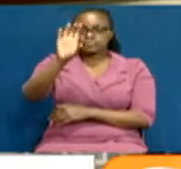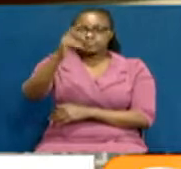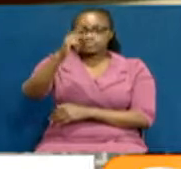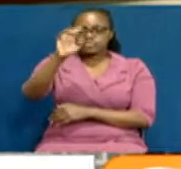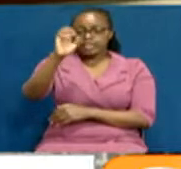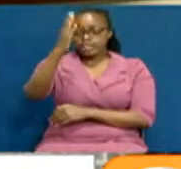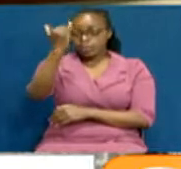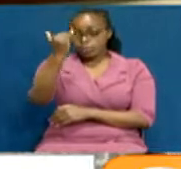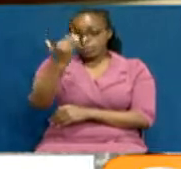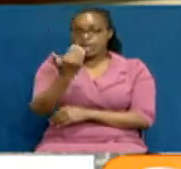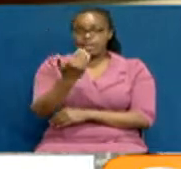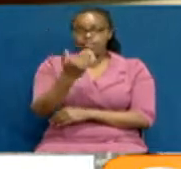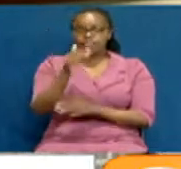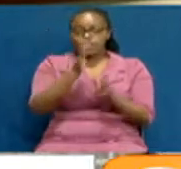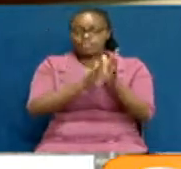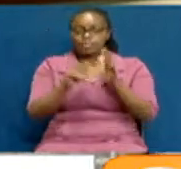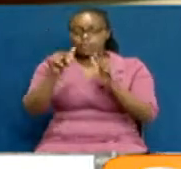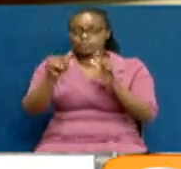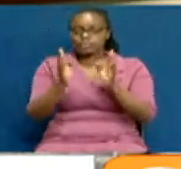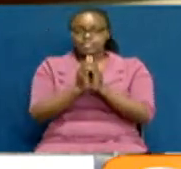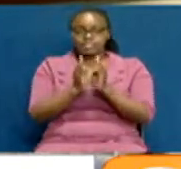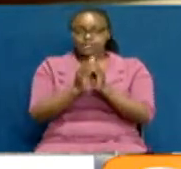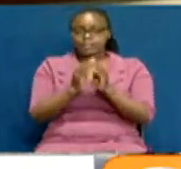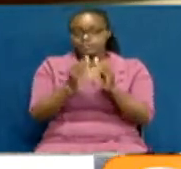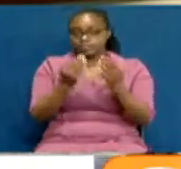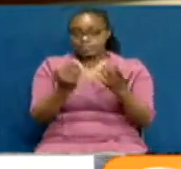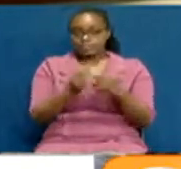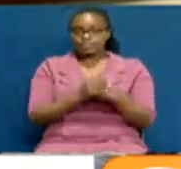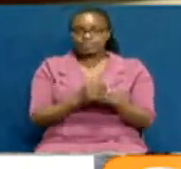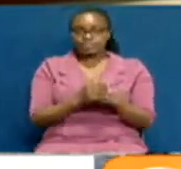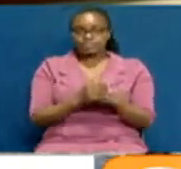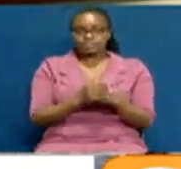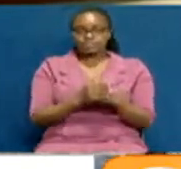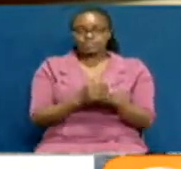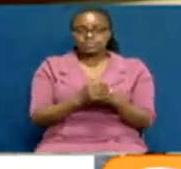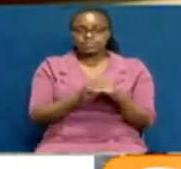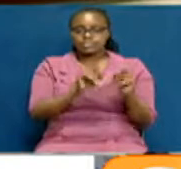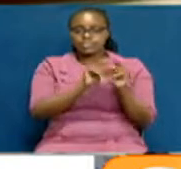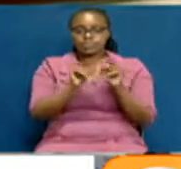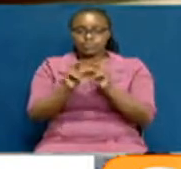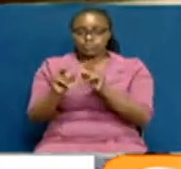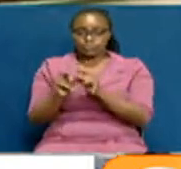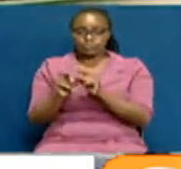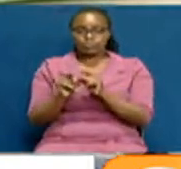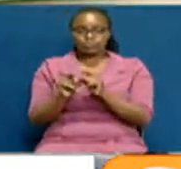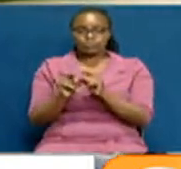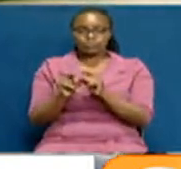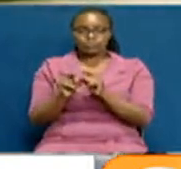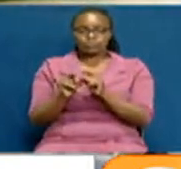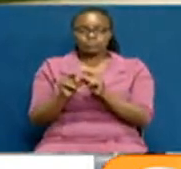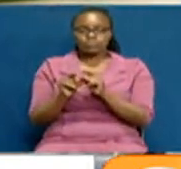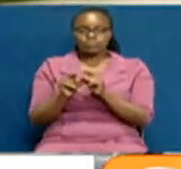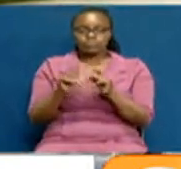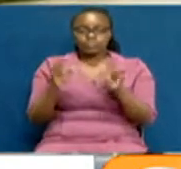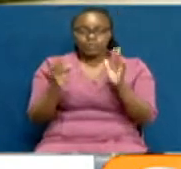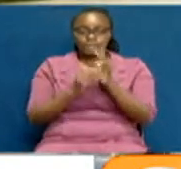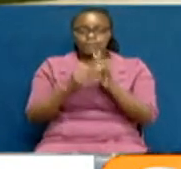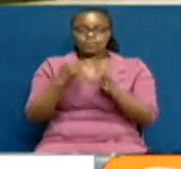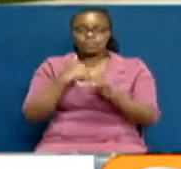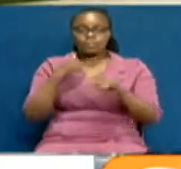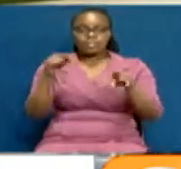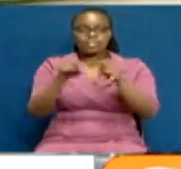kwa kuandaa hafla hii ya leo. Na vile vile kuniweka mimi